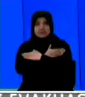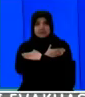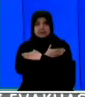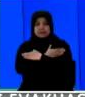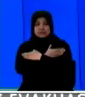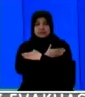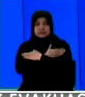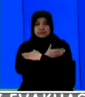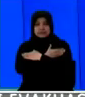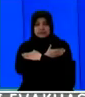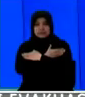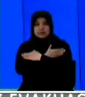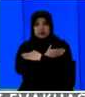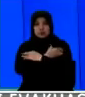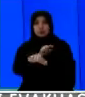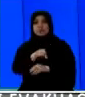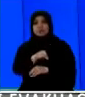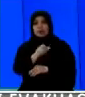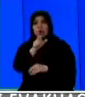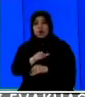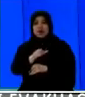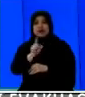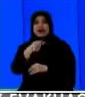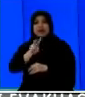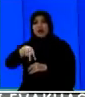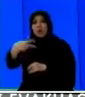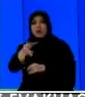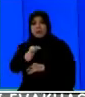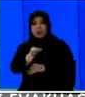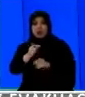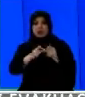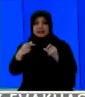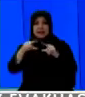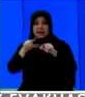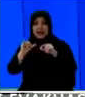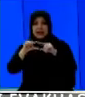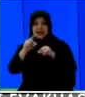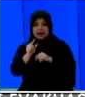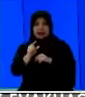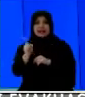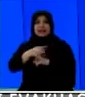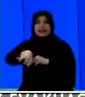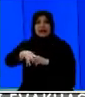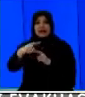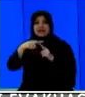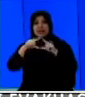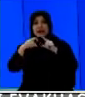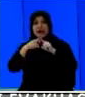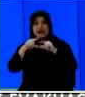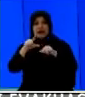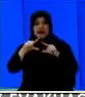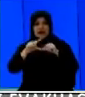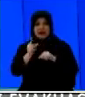terdiri dari luar Kepulauan Selayar mereka berasal dari daerah Takalar dan juga